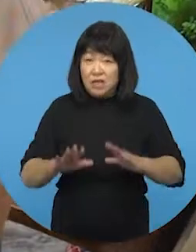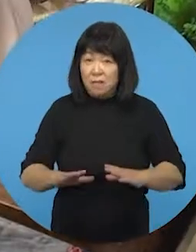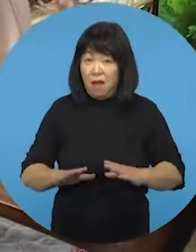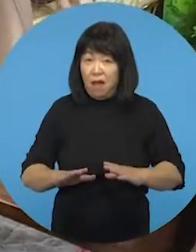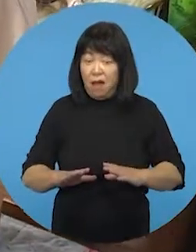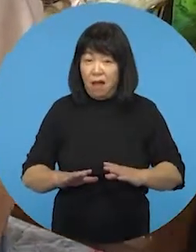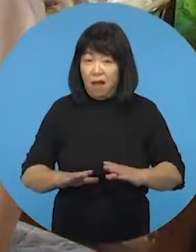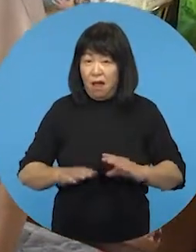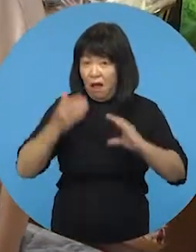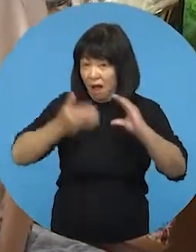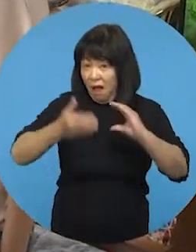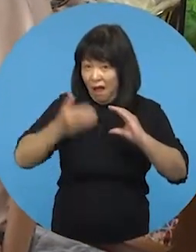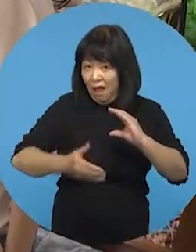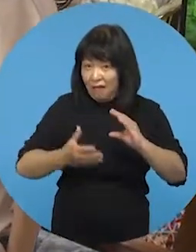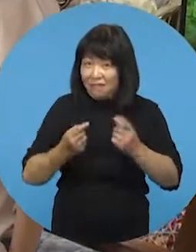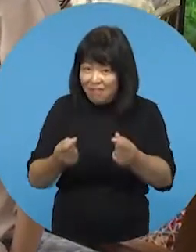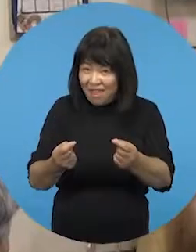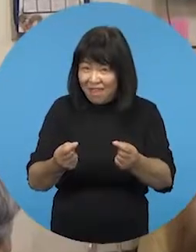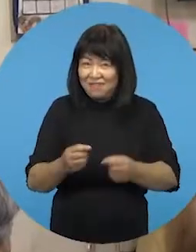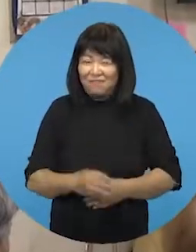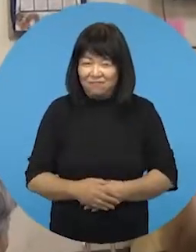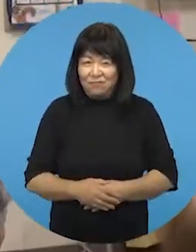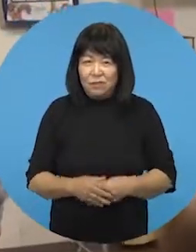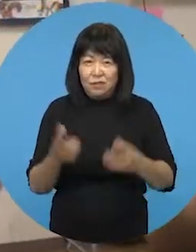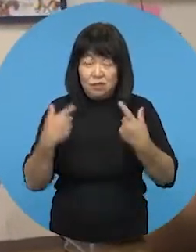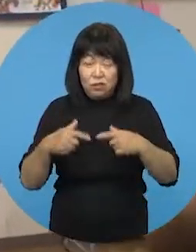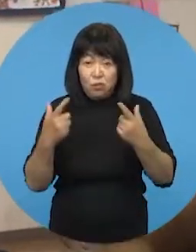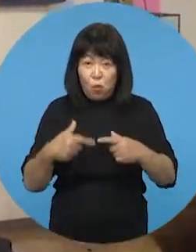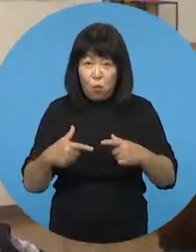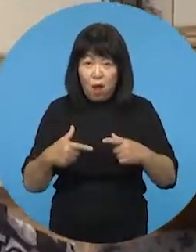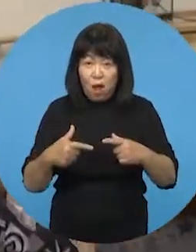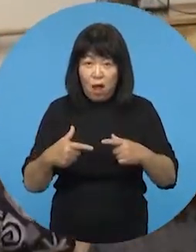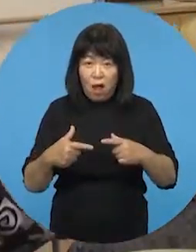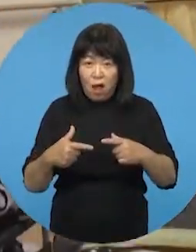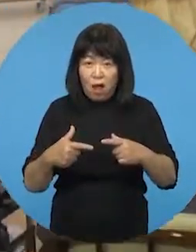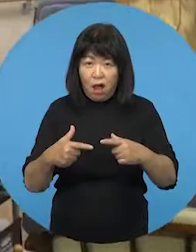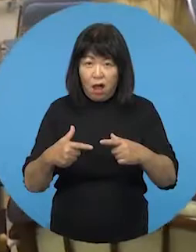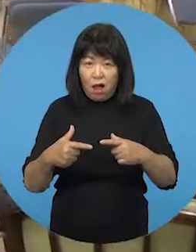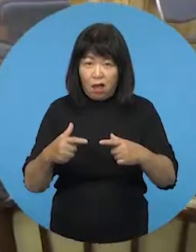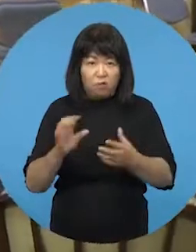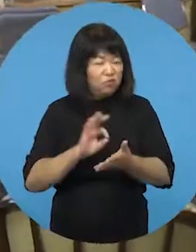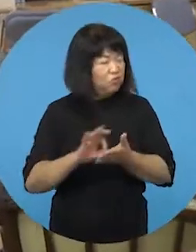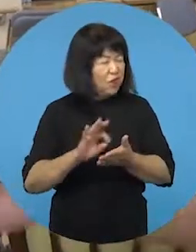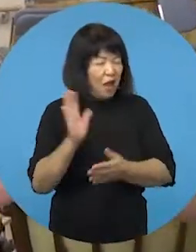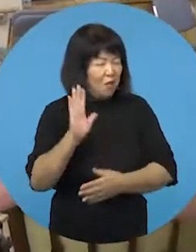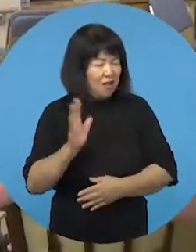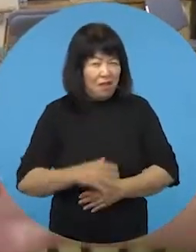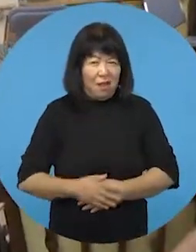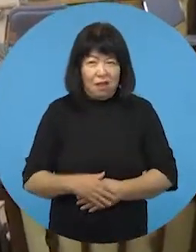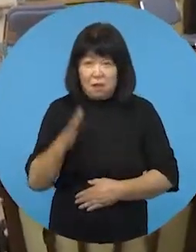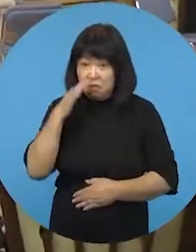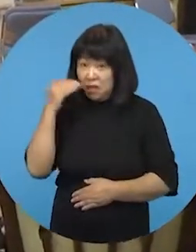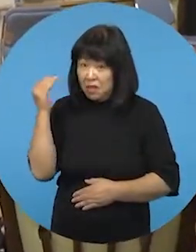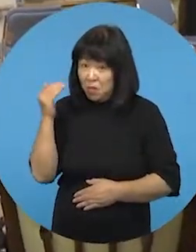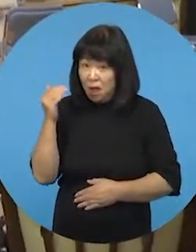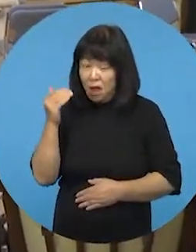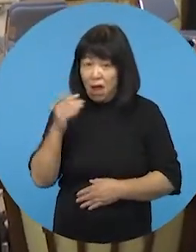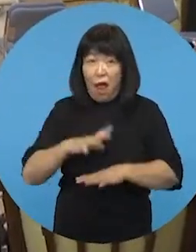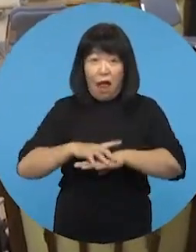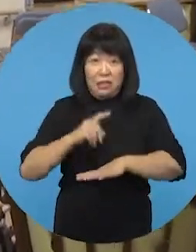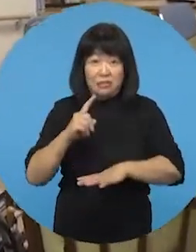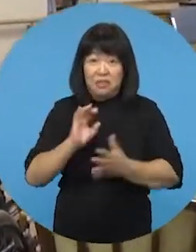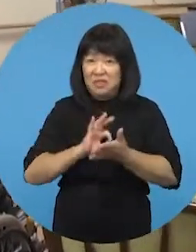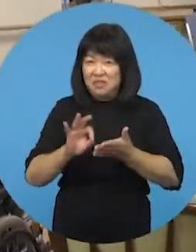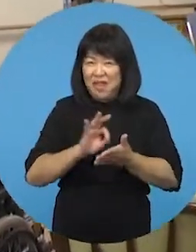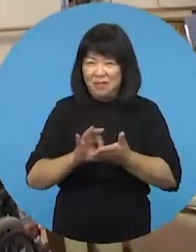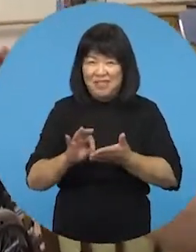よろしくお願いします。今カメラで撮影してましたけれども、はい、普段カメラ使ったんですか？ 使わないですね。 こんな立派なカメラは。 いや、持ったこと